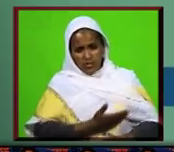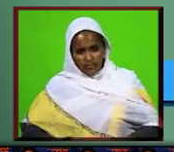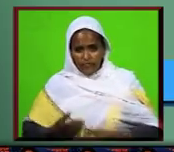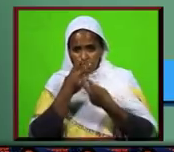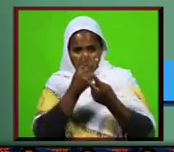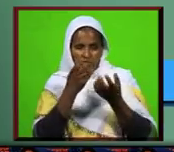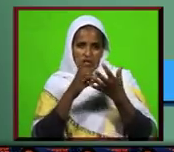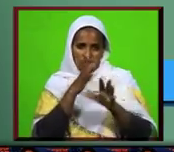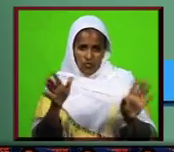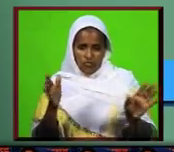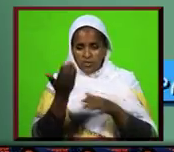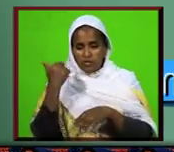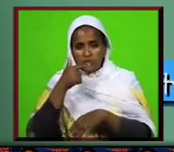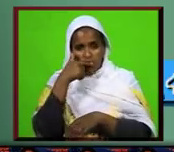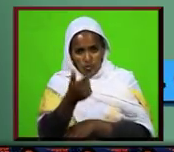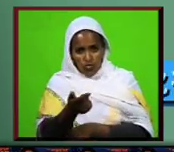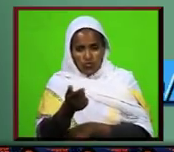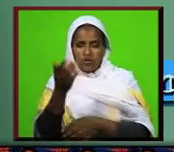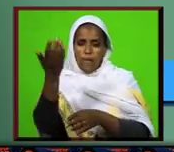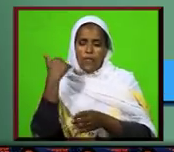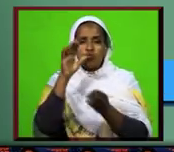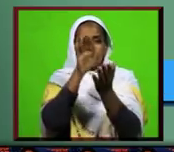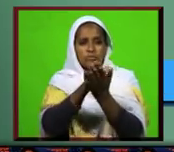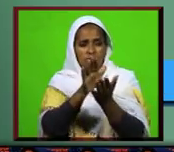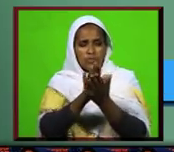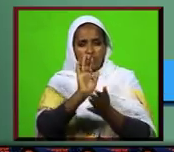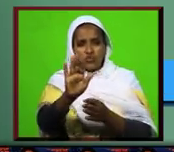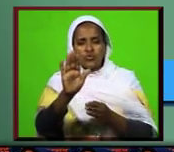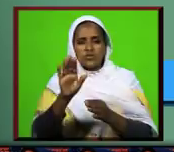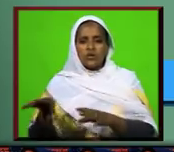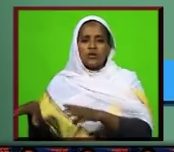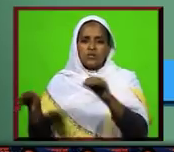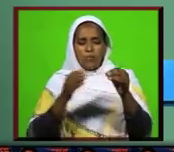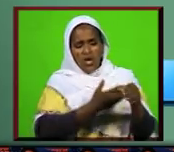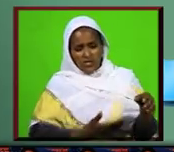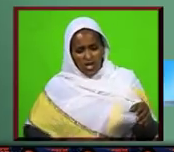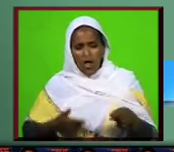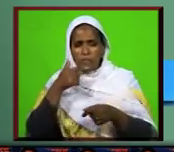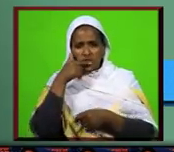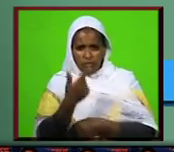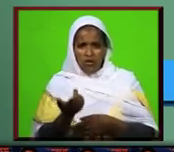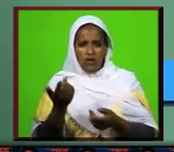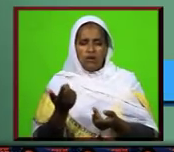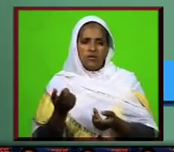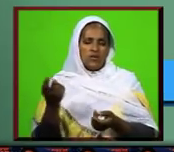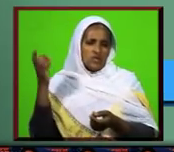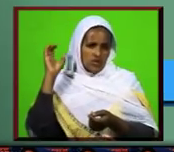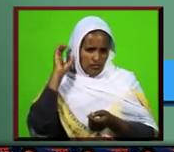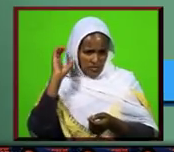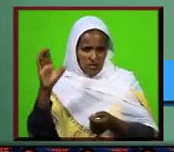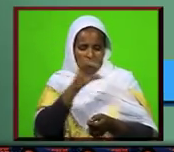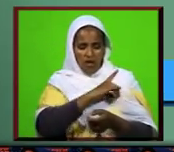ሲራቡ ማየት አትፈልጉም አይደል? ቅድም እንዳልኳችሁ እንደ ነባሮቹ ትምህርት ቤቶች ተማሪ ተራበ ሲባል